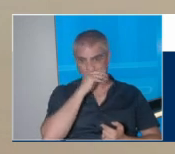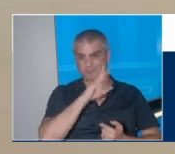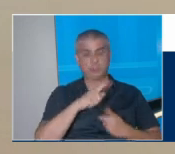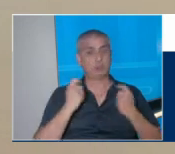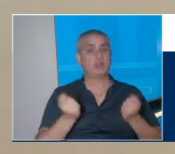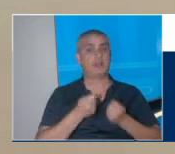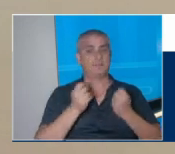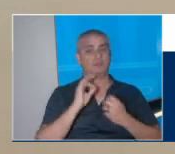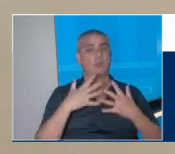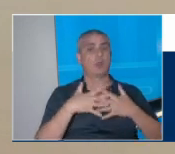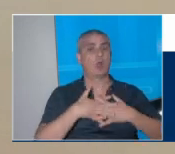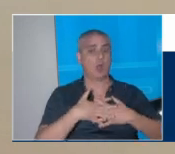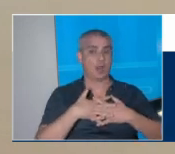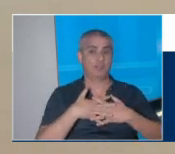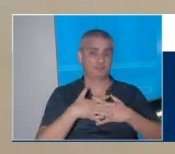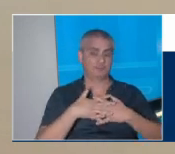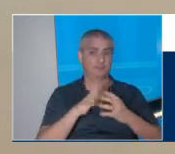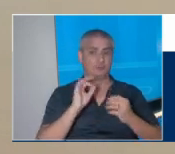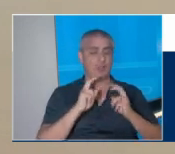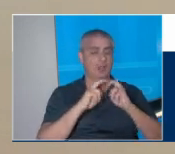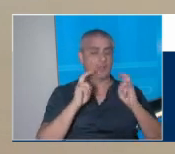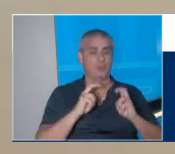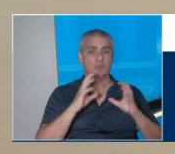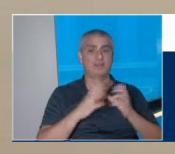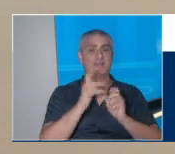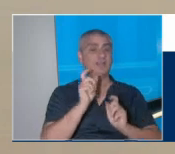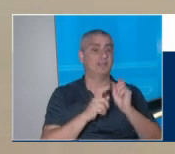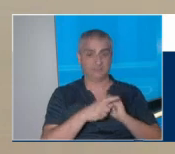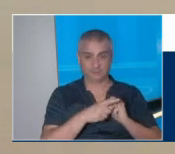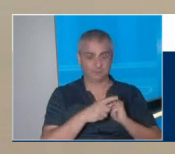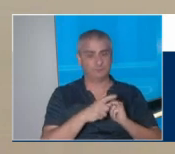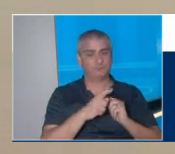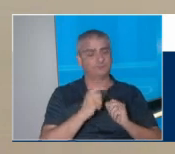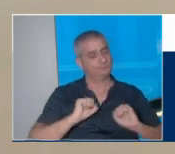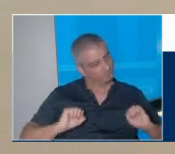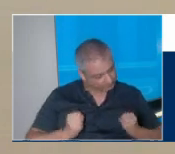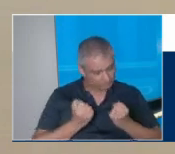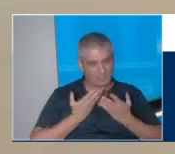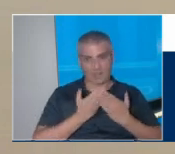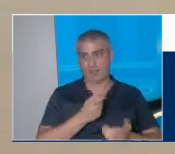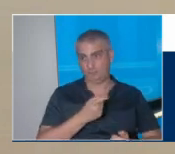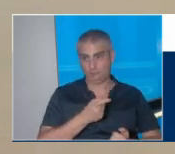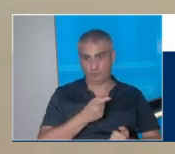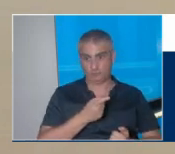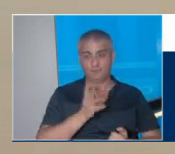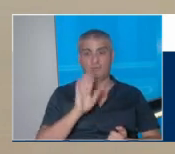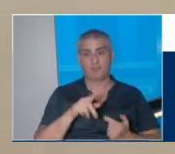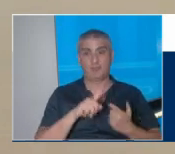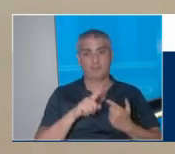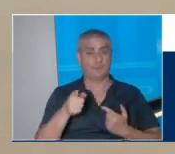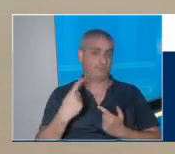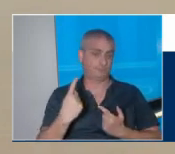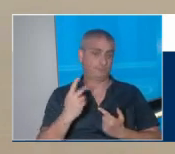קמפיין של קואליציה של עמותות חברה אזרחית שנרתימו למשימה, וגם